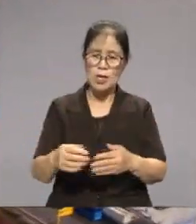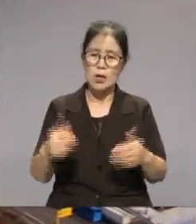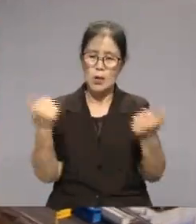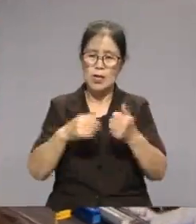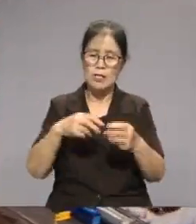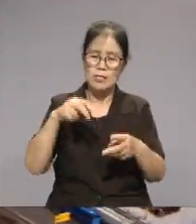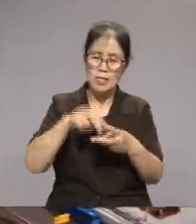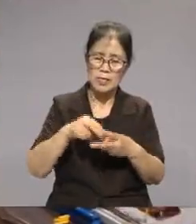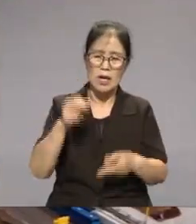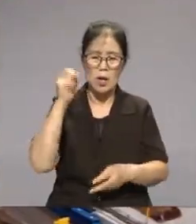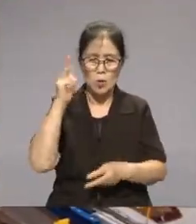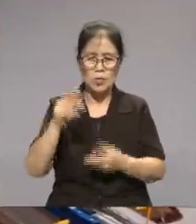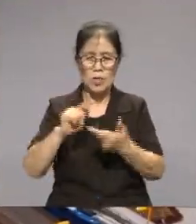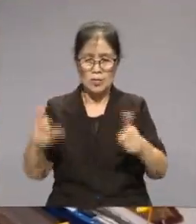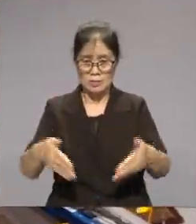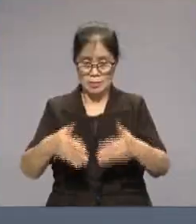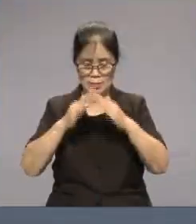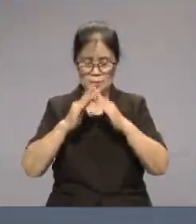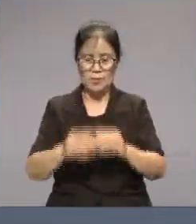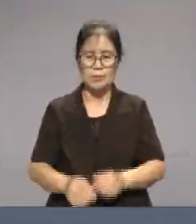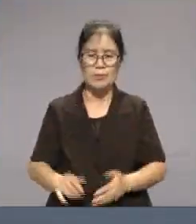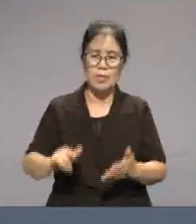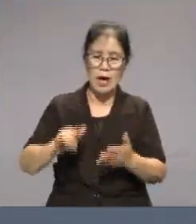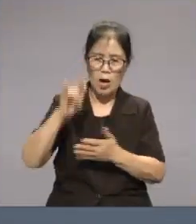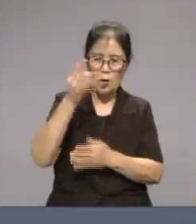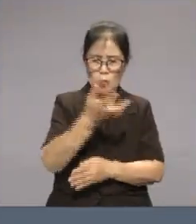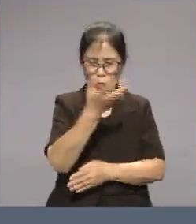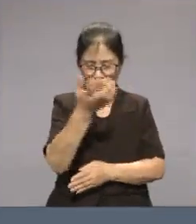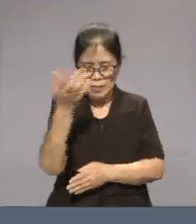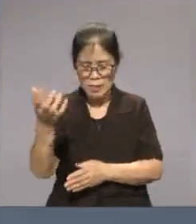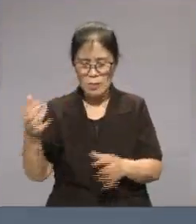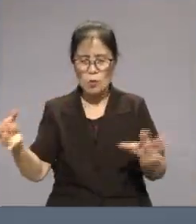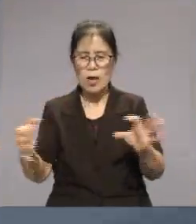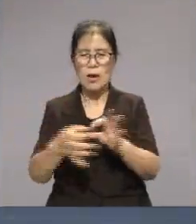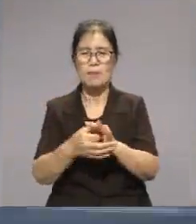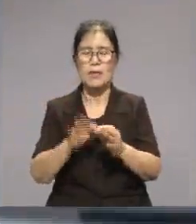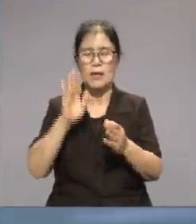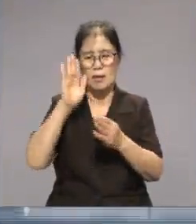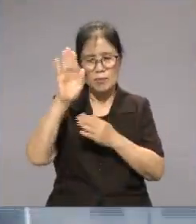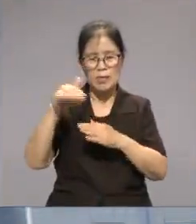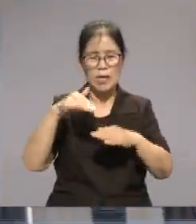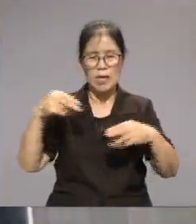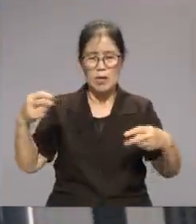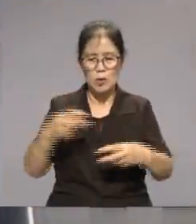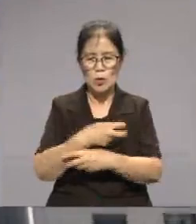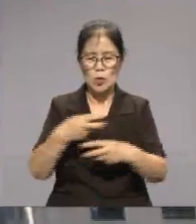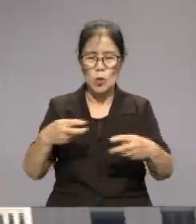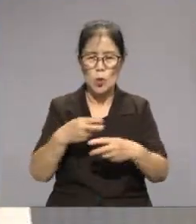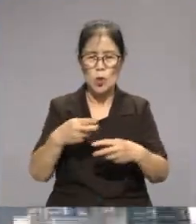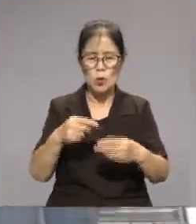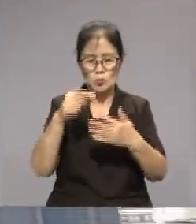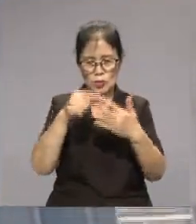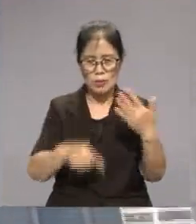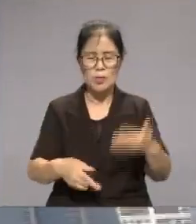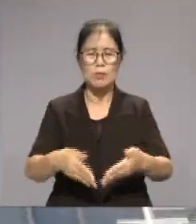센터와 호텔 등을 유치하고 항공 모빌리티와 결합한 미래형 교통 플랫폼을